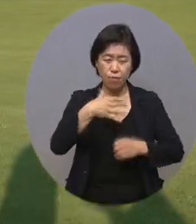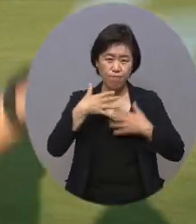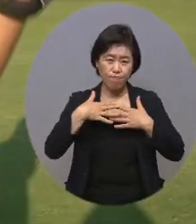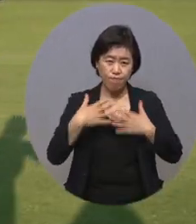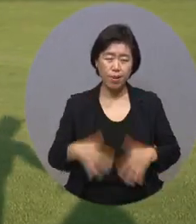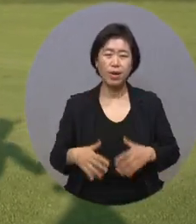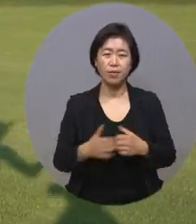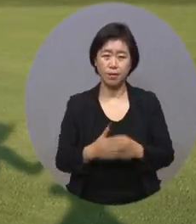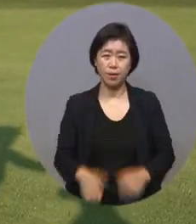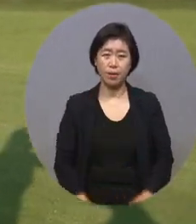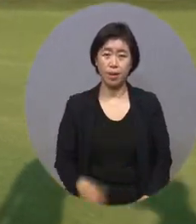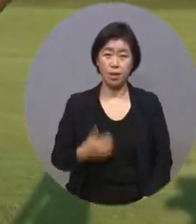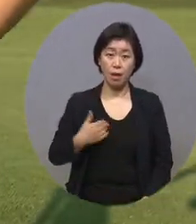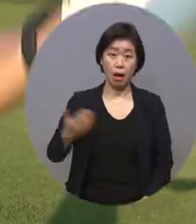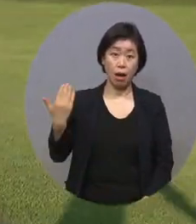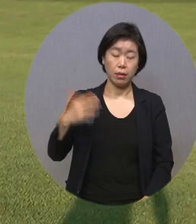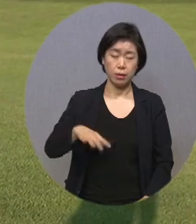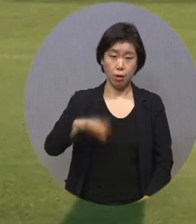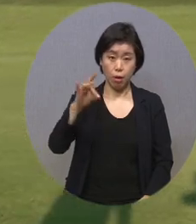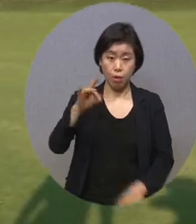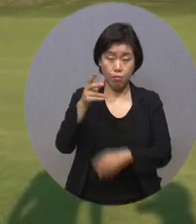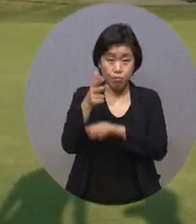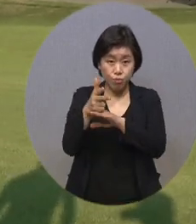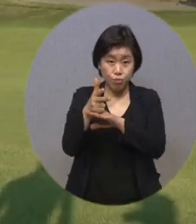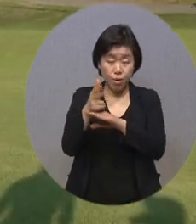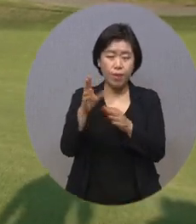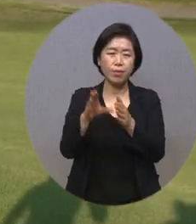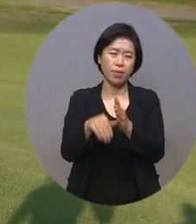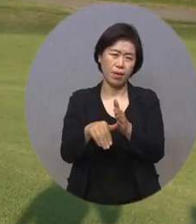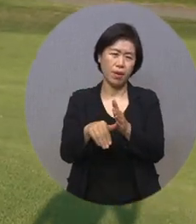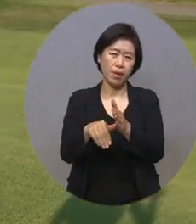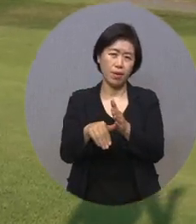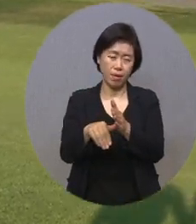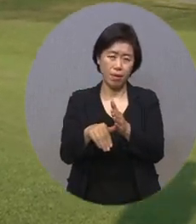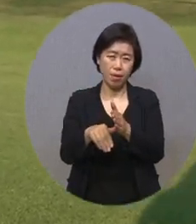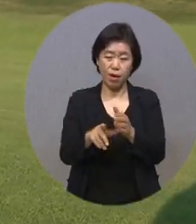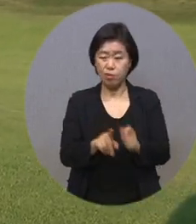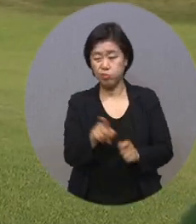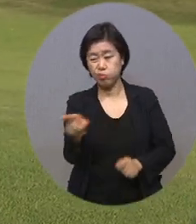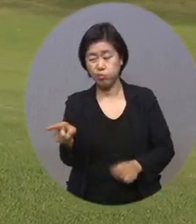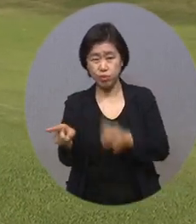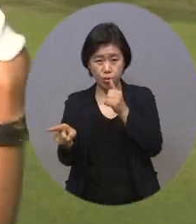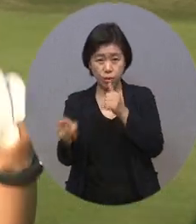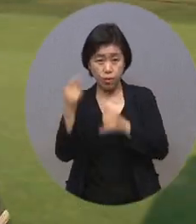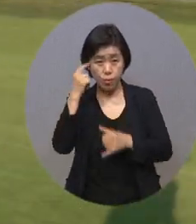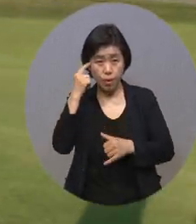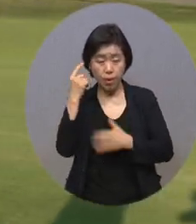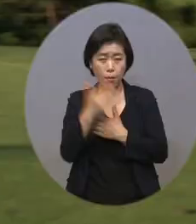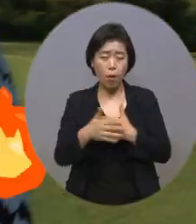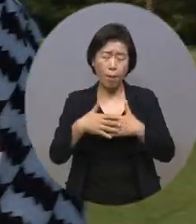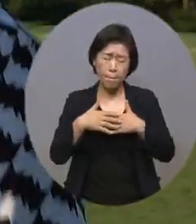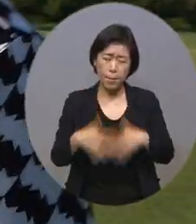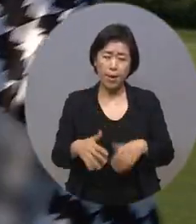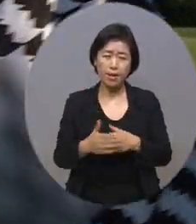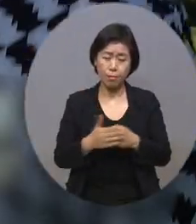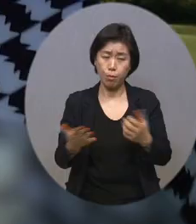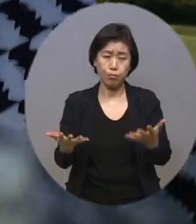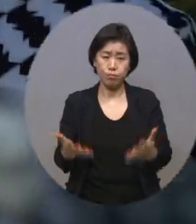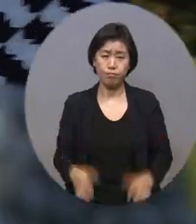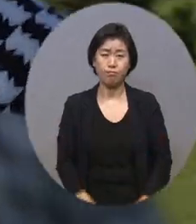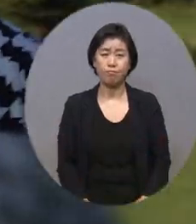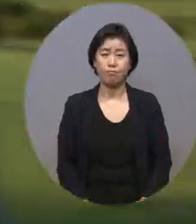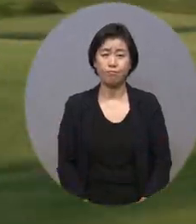때 다 그랬거든. 다 오른쪽 갈걸. 잘 쳐봐야지 해도 오른쪽 가. 왜냐면 몸이 힘드니까. 어쩔 수 없더라고.